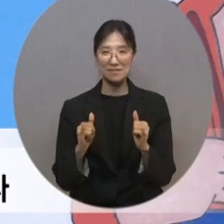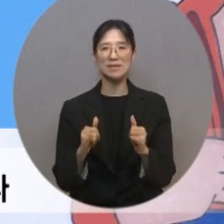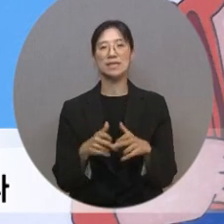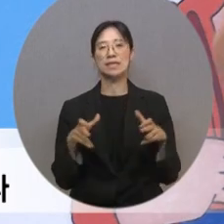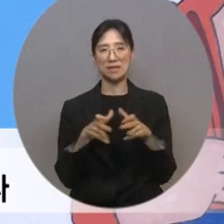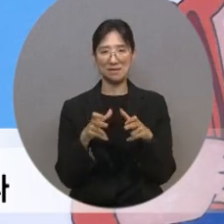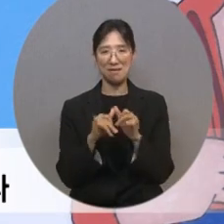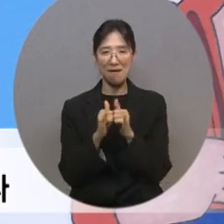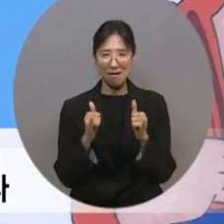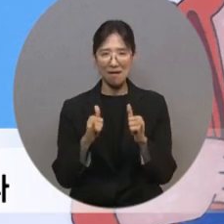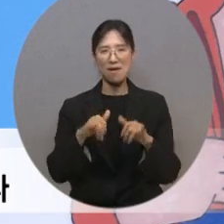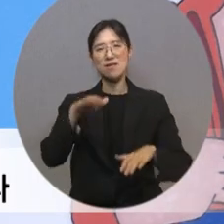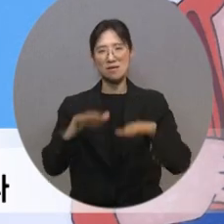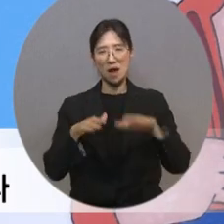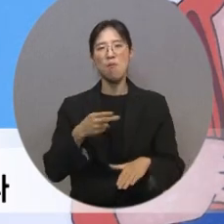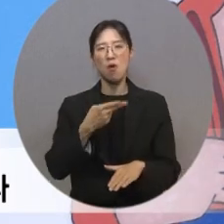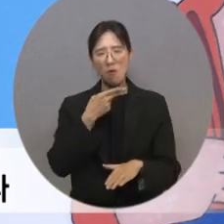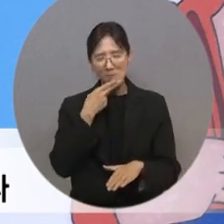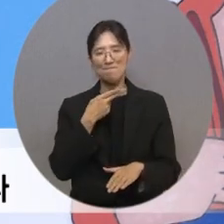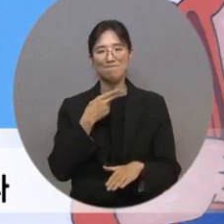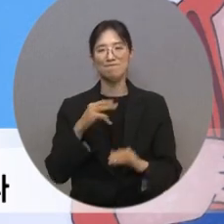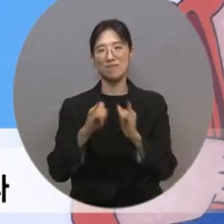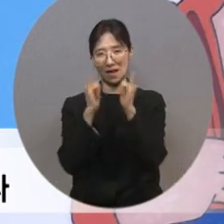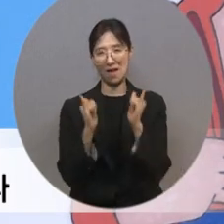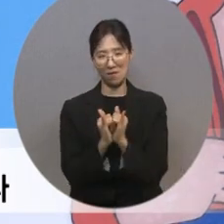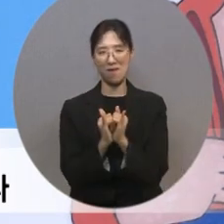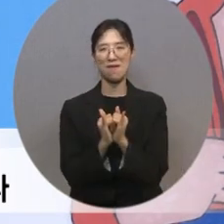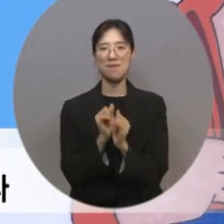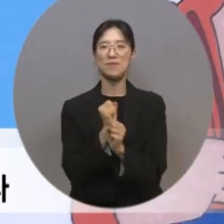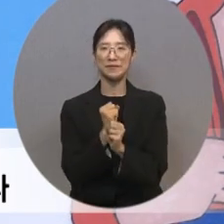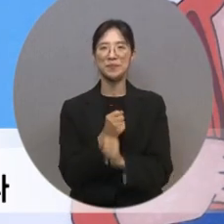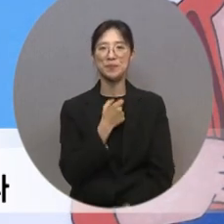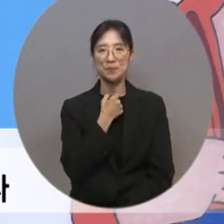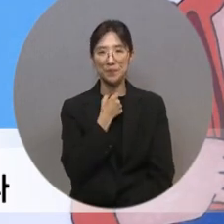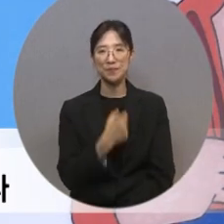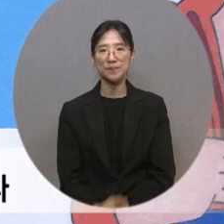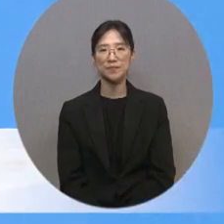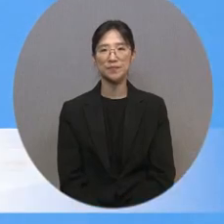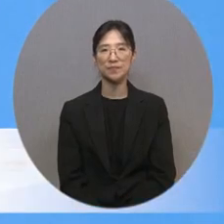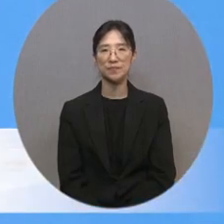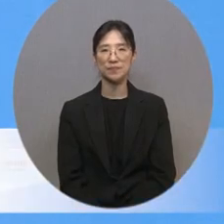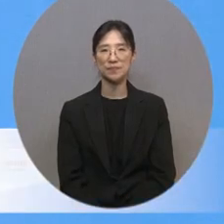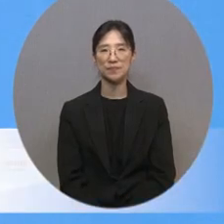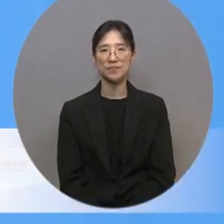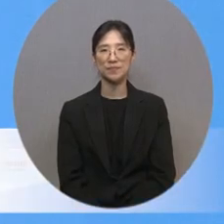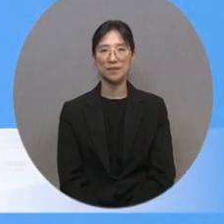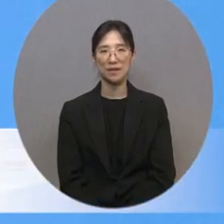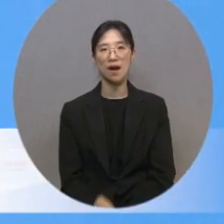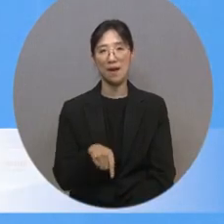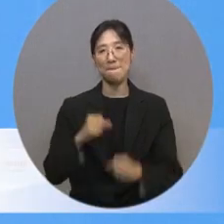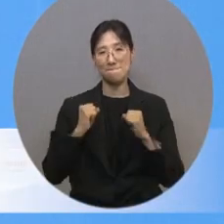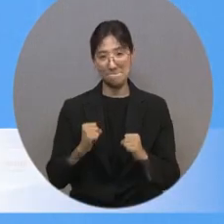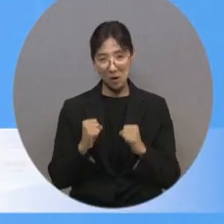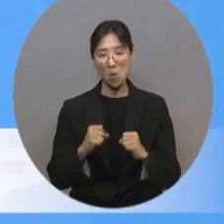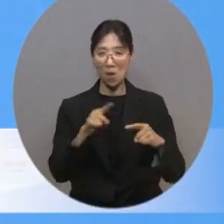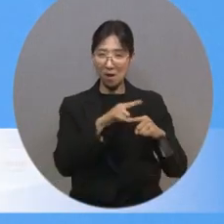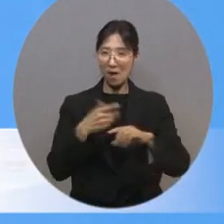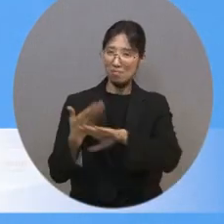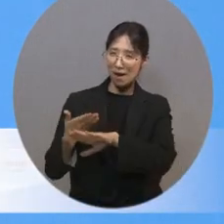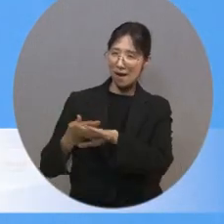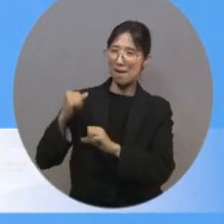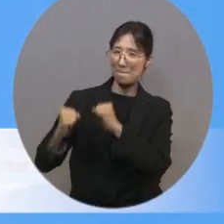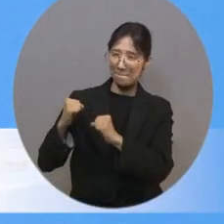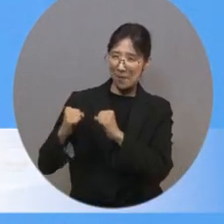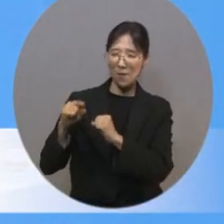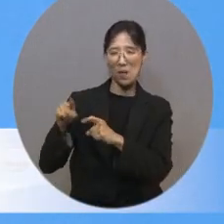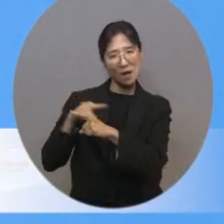참가들이 장애인이 차별 없는 그런 사회를 만들어 가기를 바랍니다. 이 슈퍼블루 마라톤은 여느